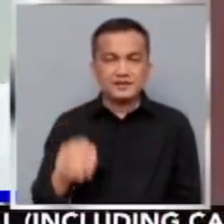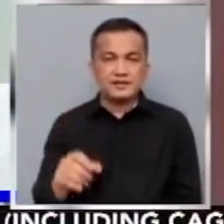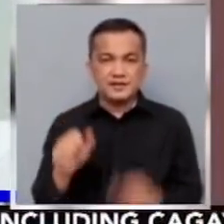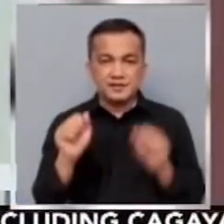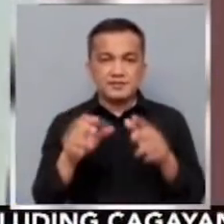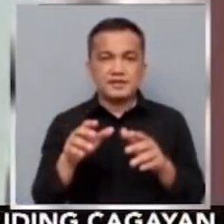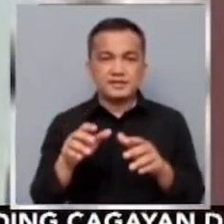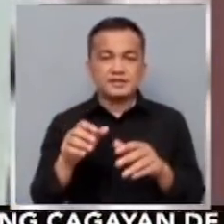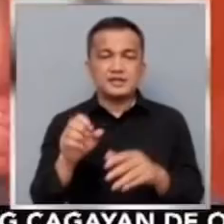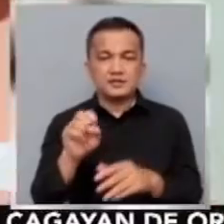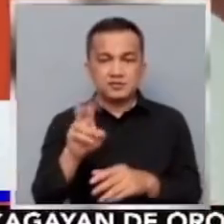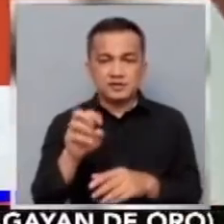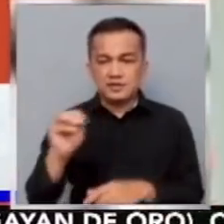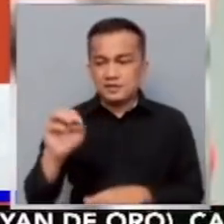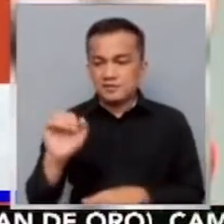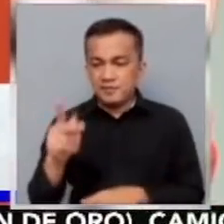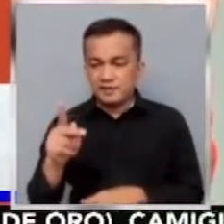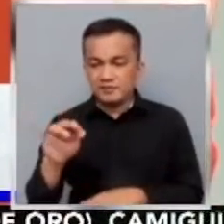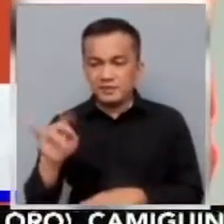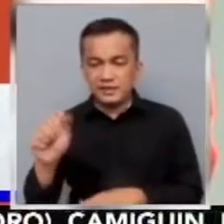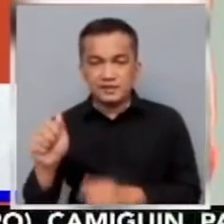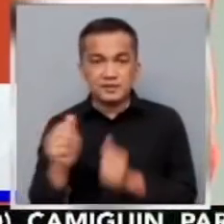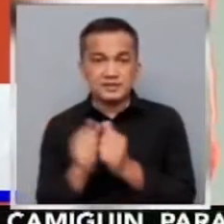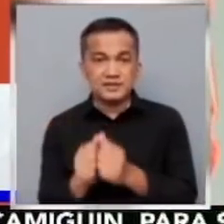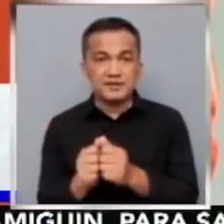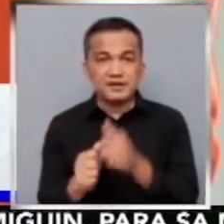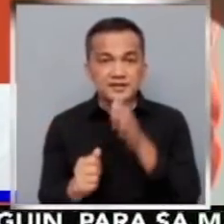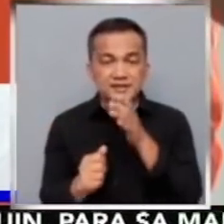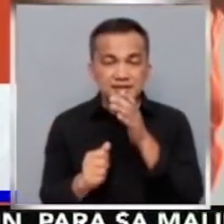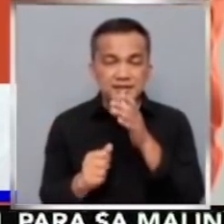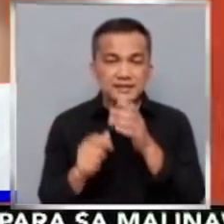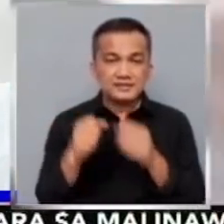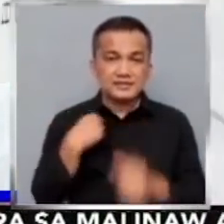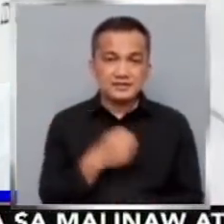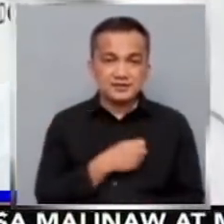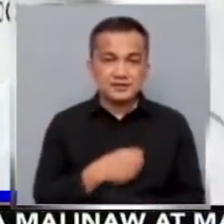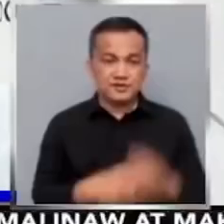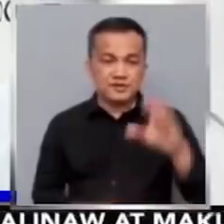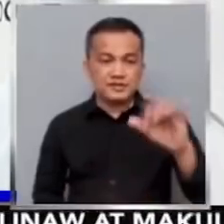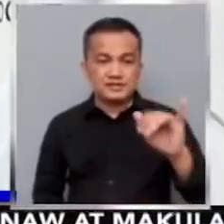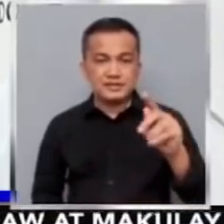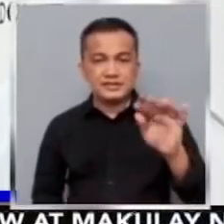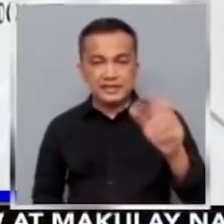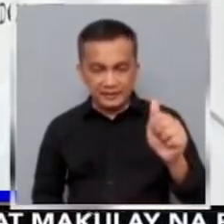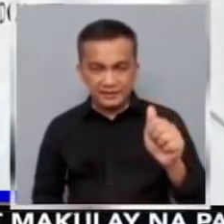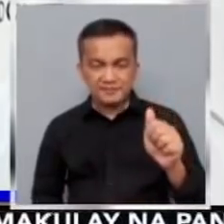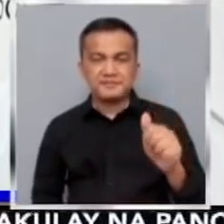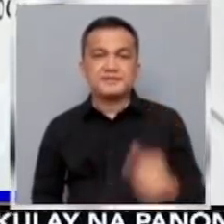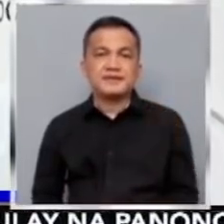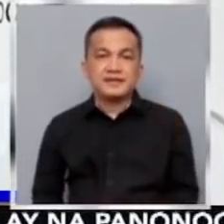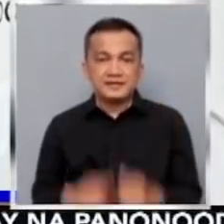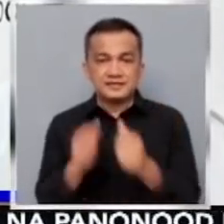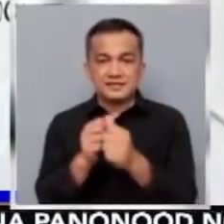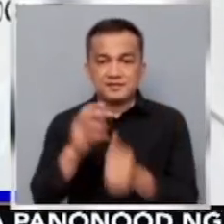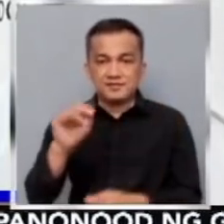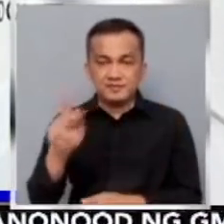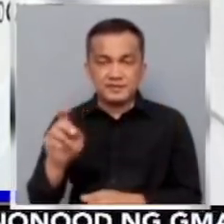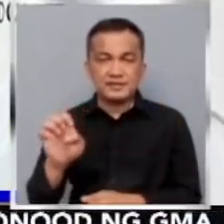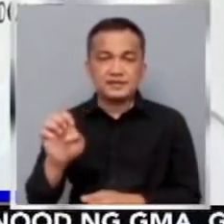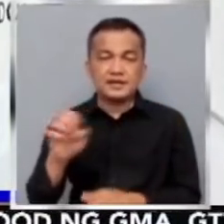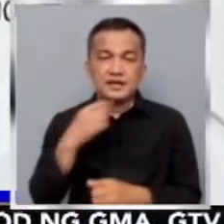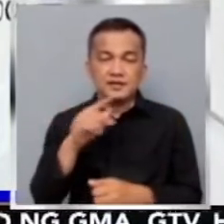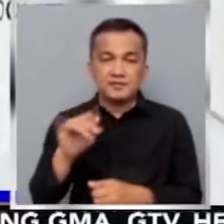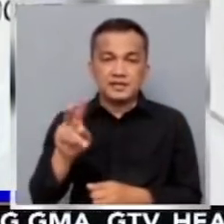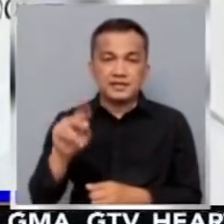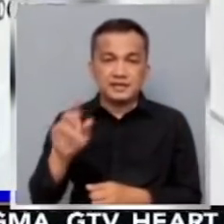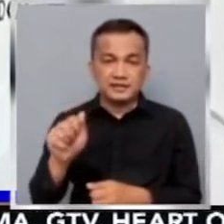Villar, makakasama niya sa Senado ang kanyang inang si incumbent Senator Cynthia Villar. Kasama naman ni Mark Villar bilang neophyte senators sina